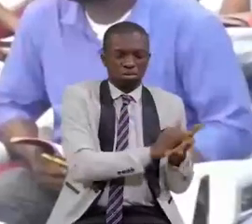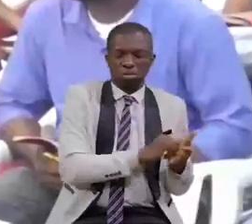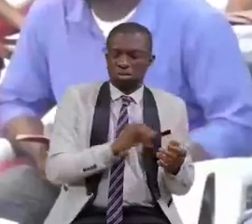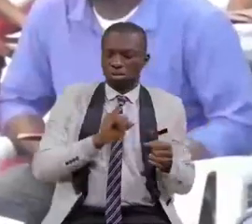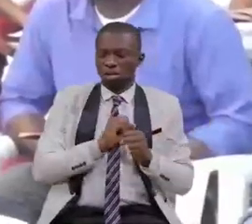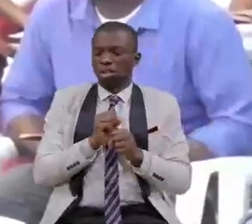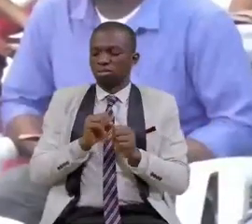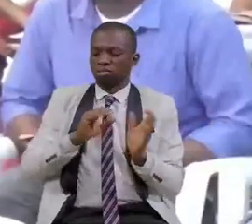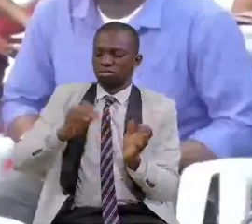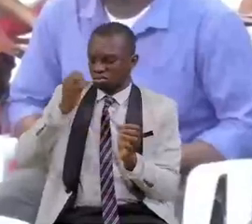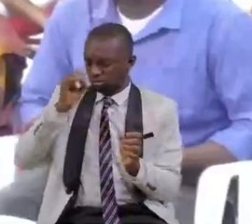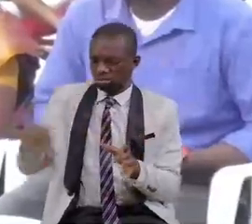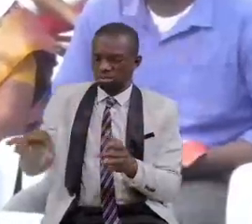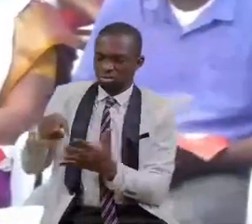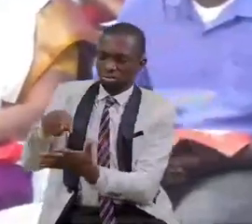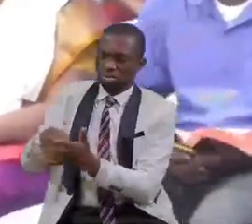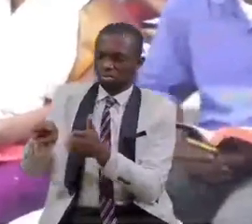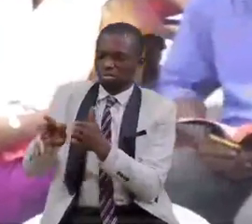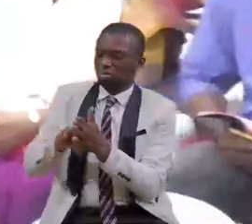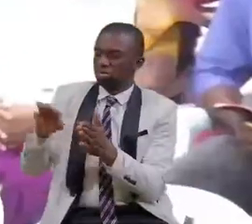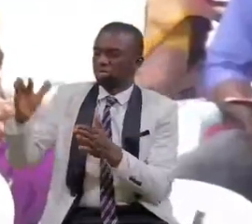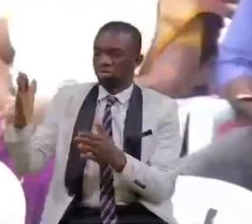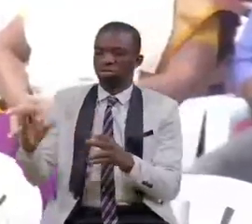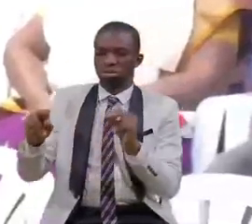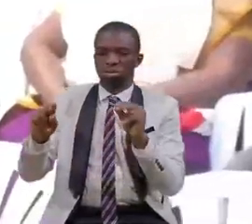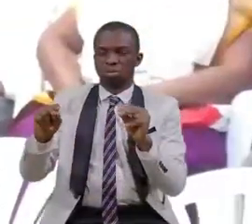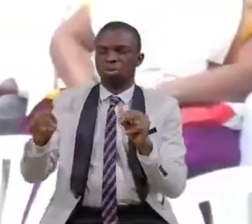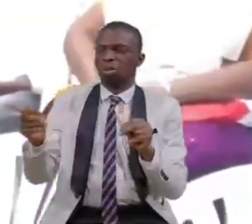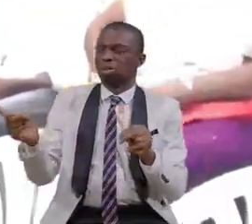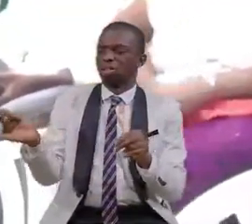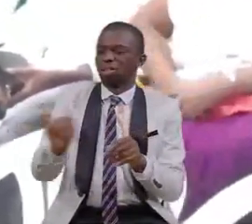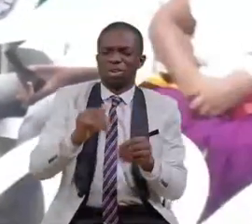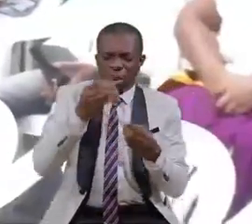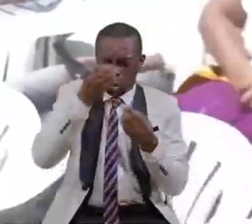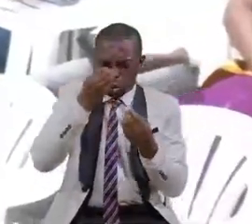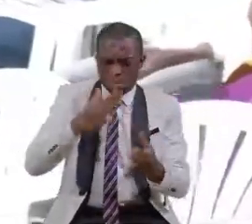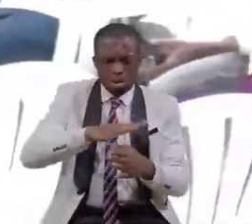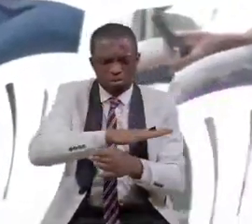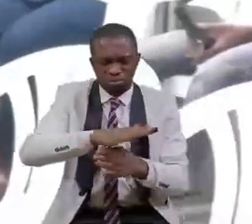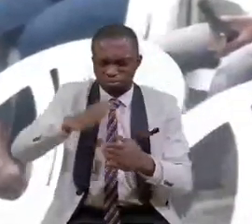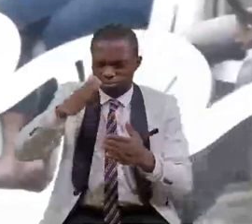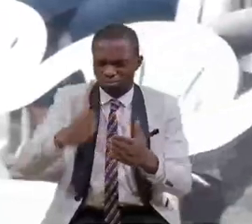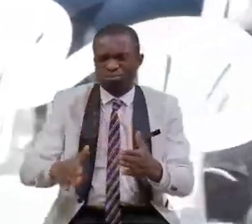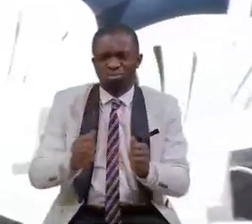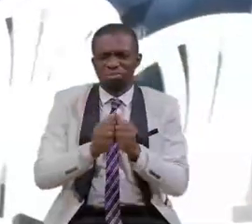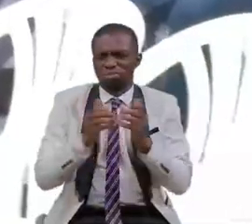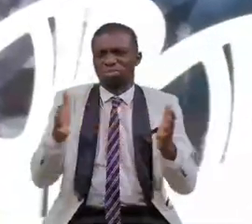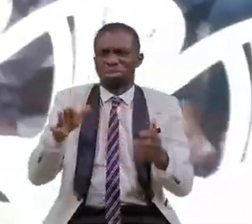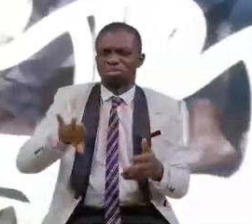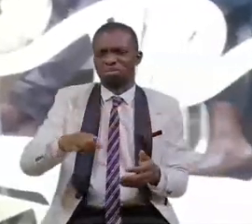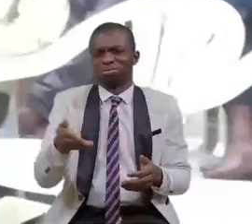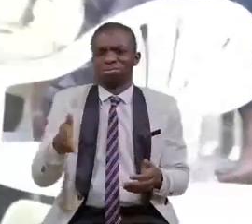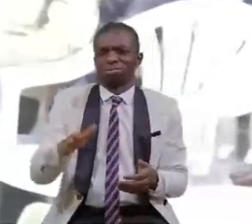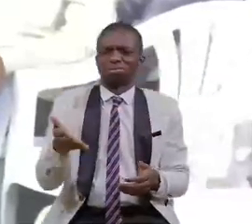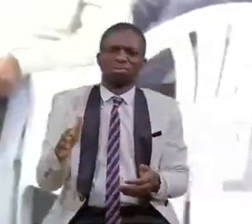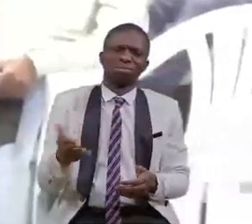Comme les anges se soumettent, s'humilient à faire la volonté de Dieu sans partialité, donc nous nous livrons,